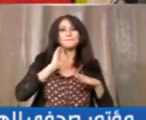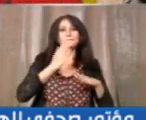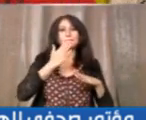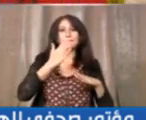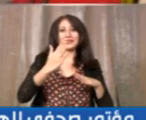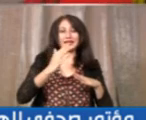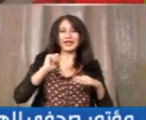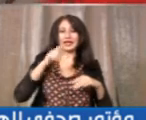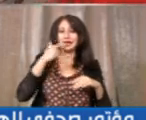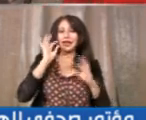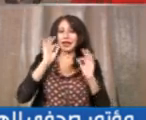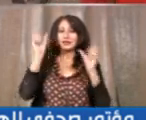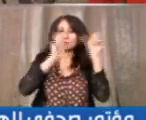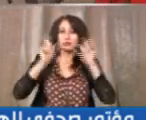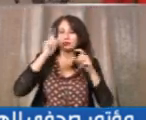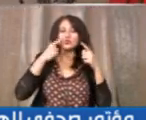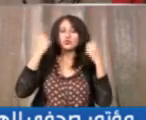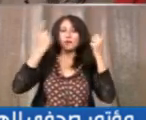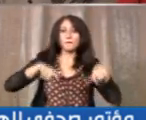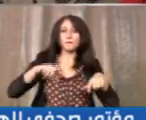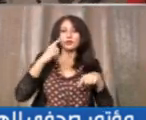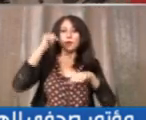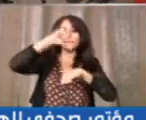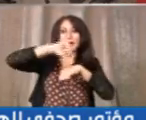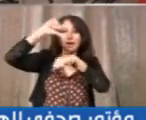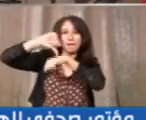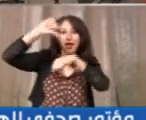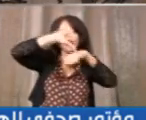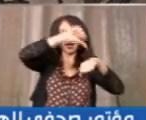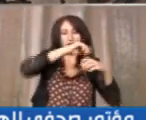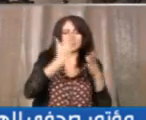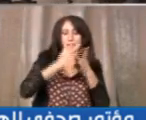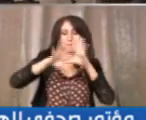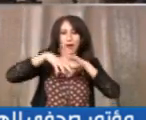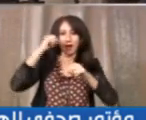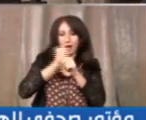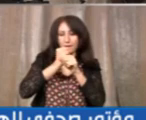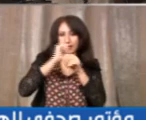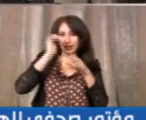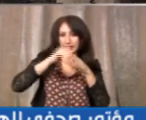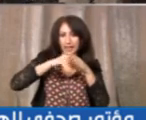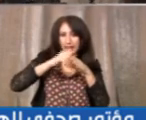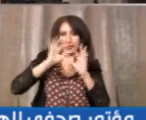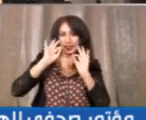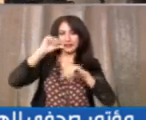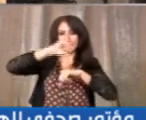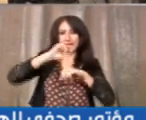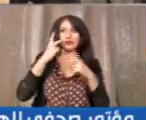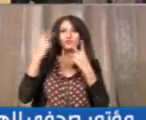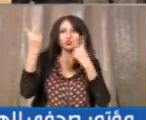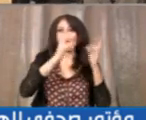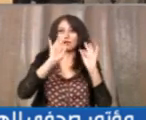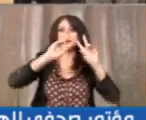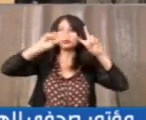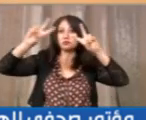وتم اجراء معاينه ميدانيه بالفعل على المقرات التي تستخدم في المراكز الانتخابيه